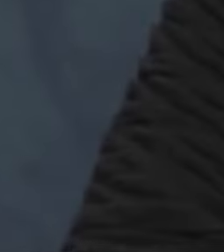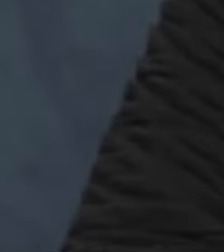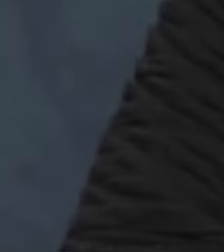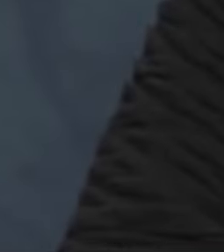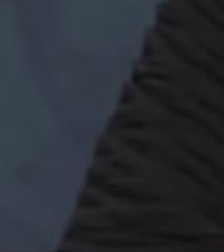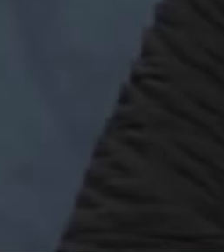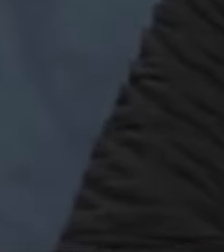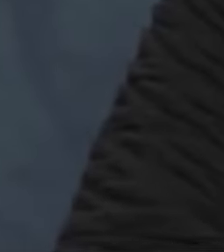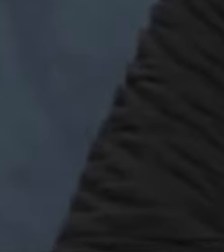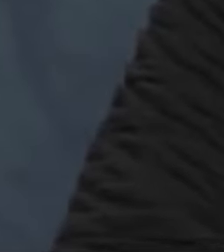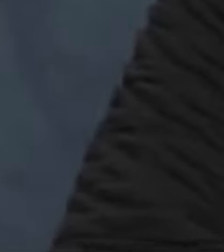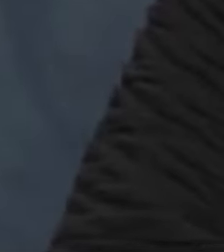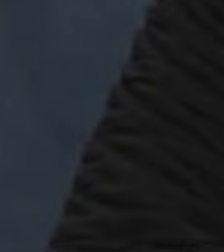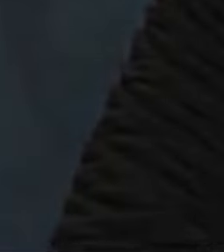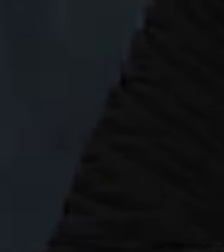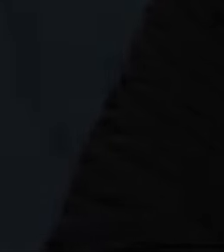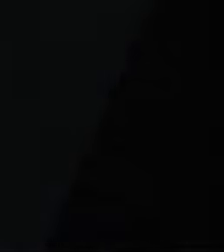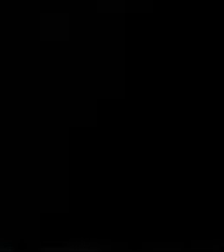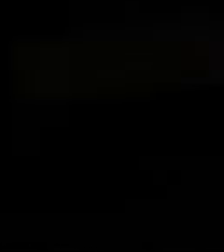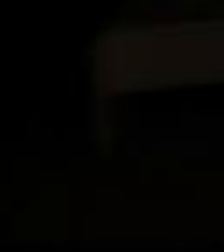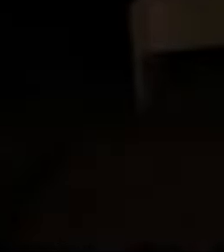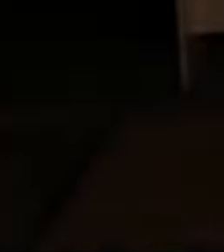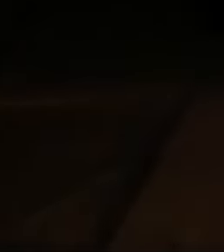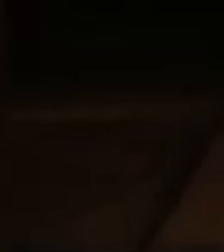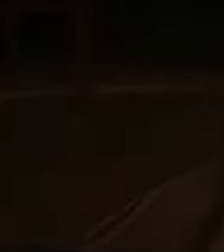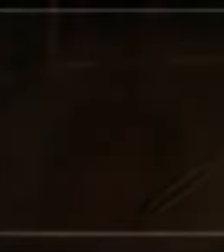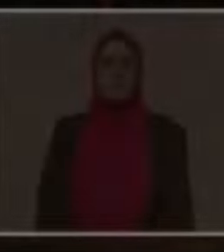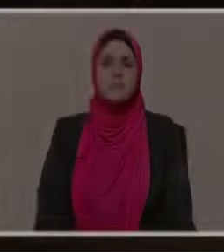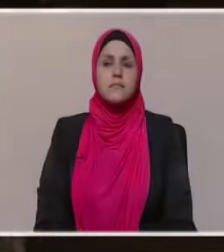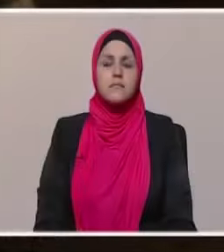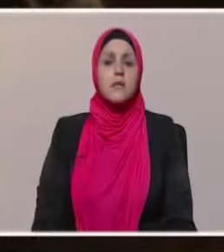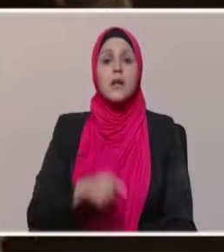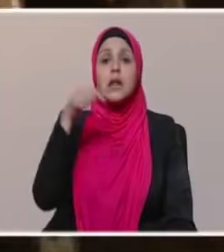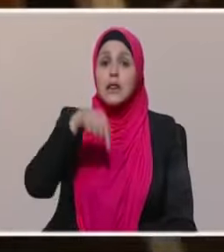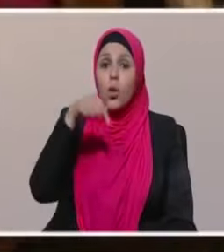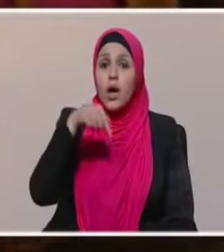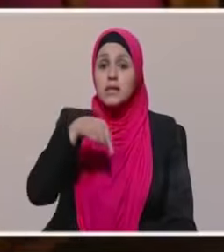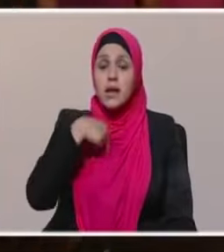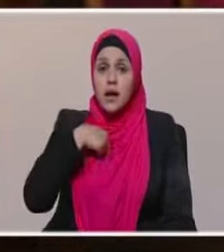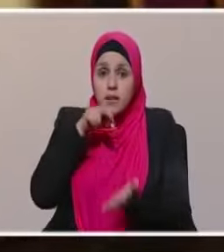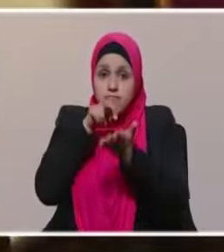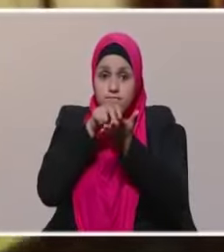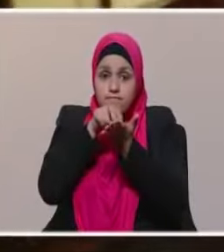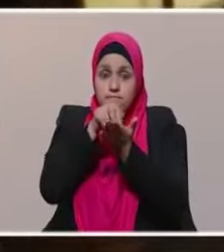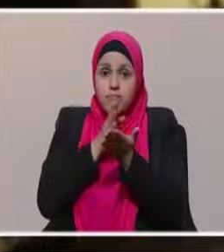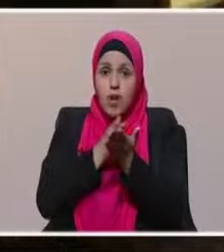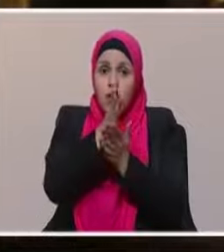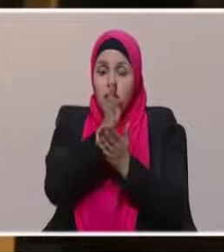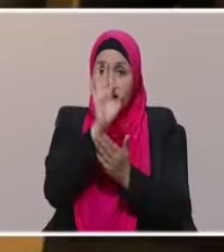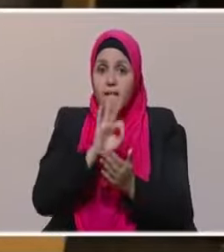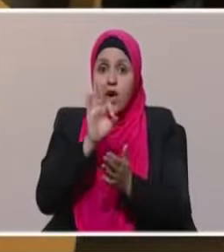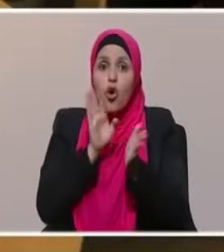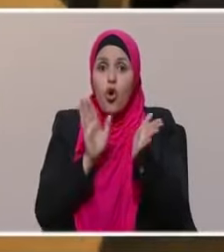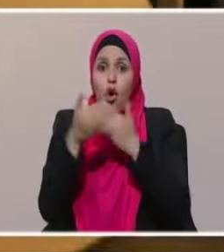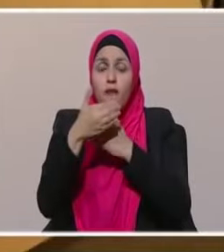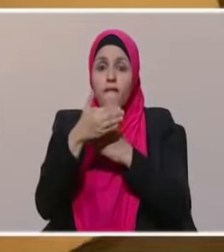دلوقتي انا متجه إلى غرفة